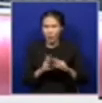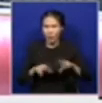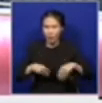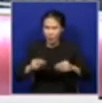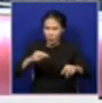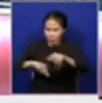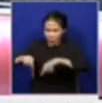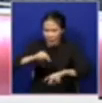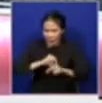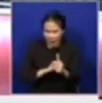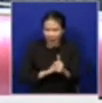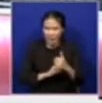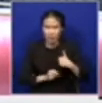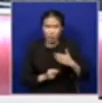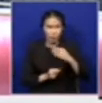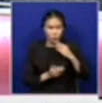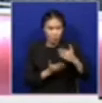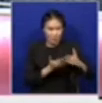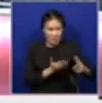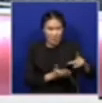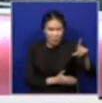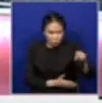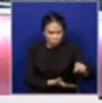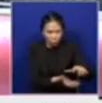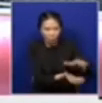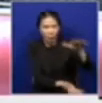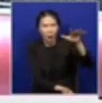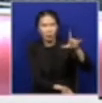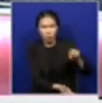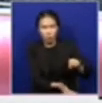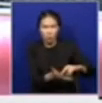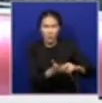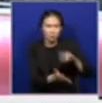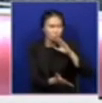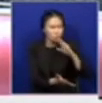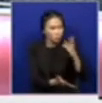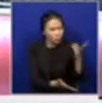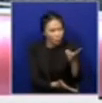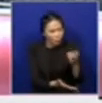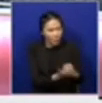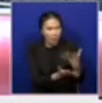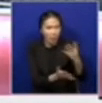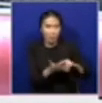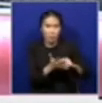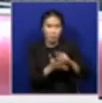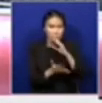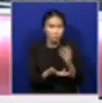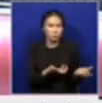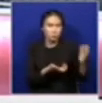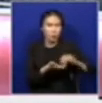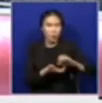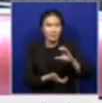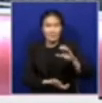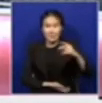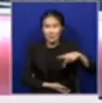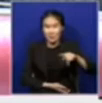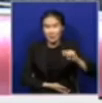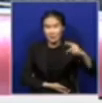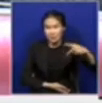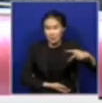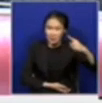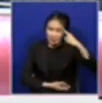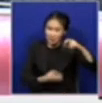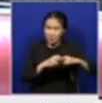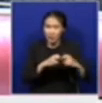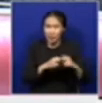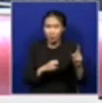ชนคนไทยแต่เมื่อเราเข้าสู่ CPTPP ก็จะทำให้เกิดข้